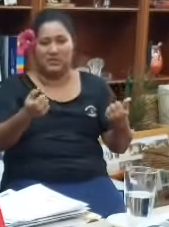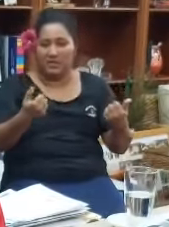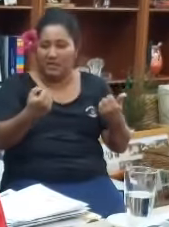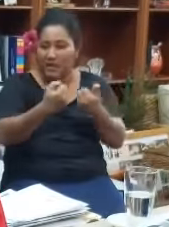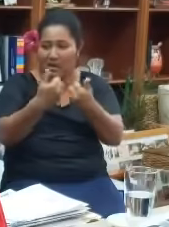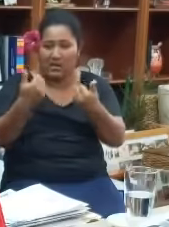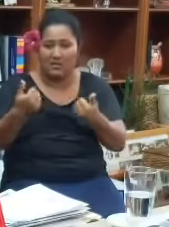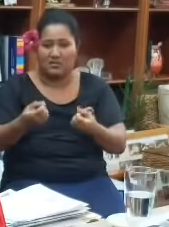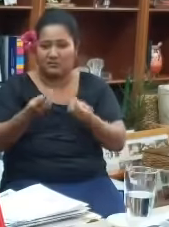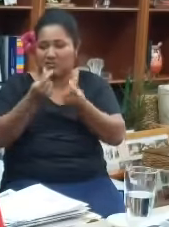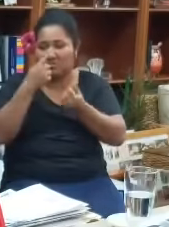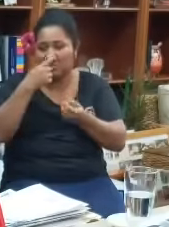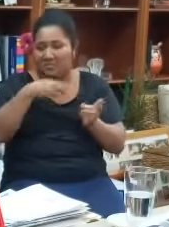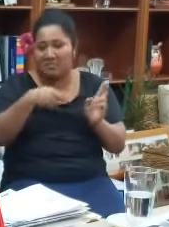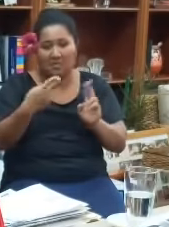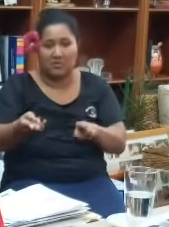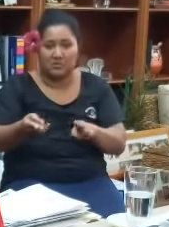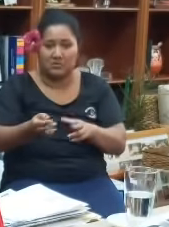ya shoki ka maka.